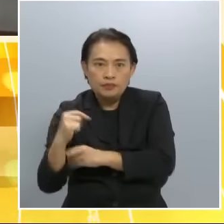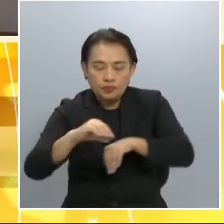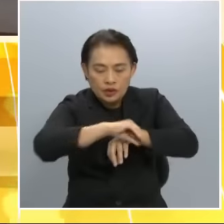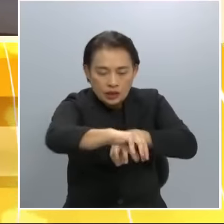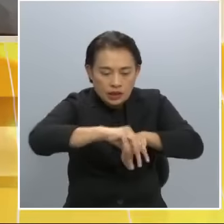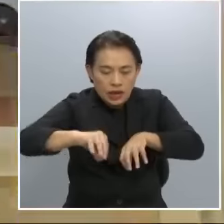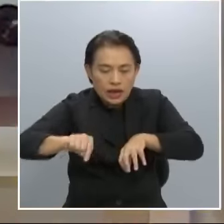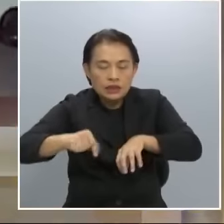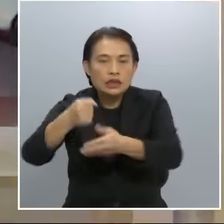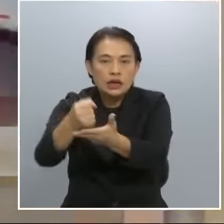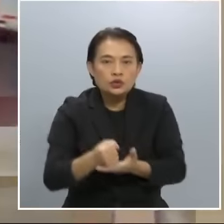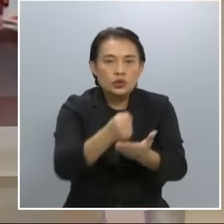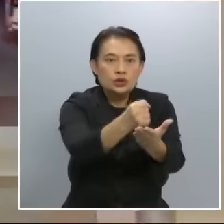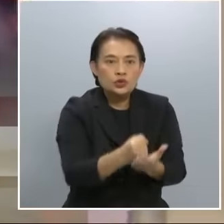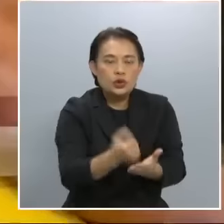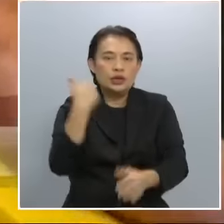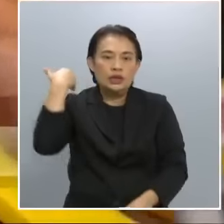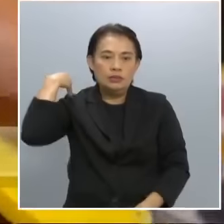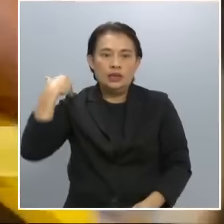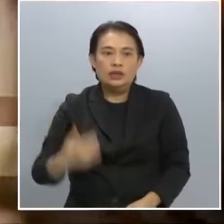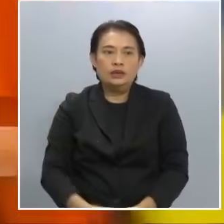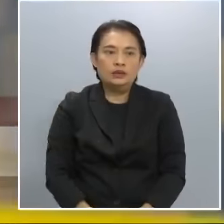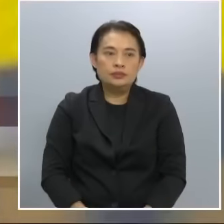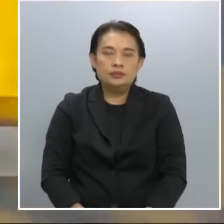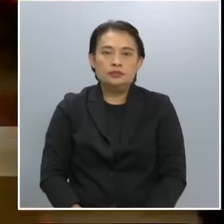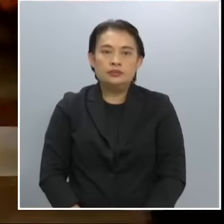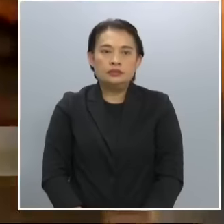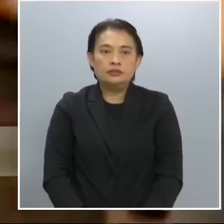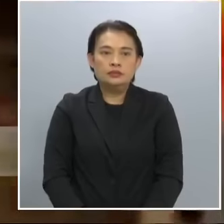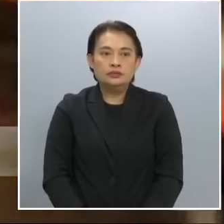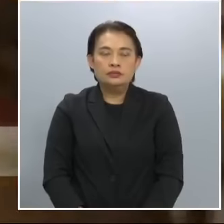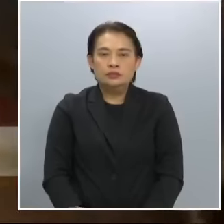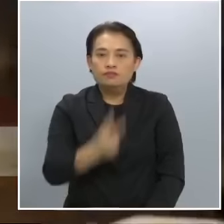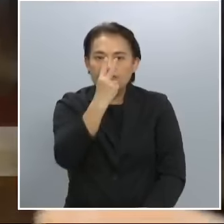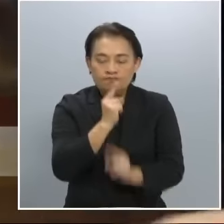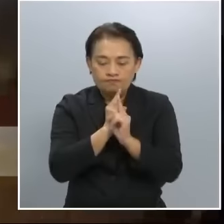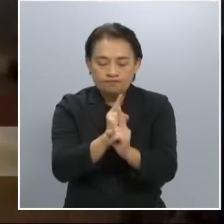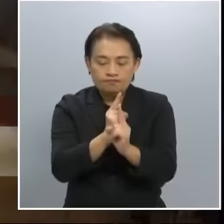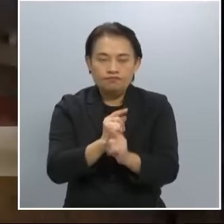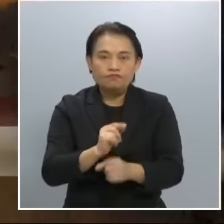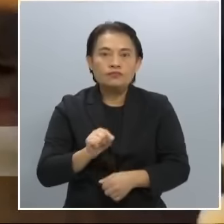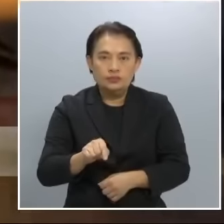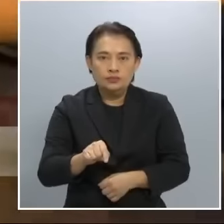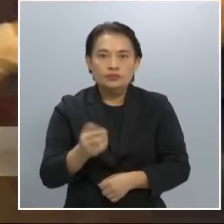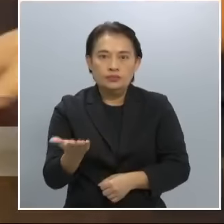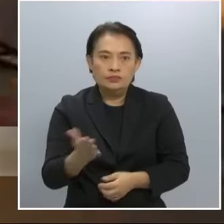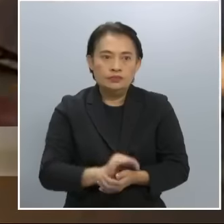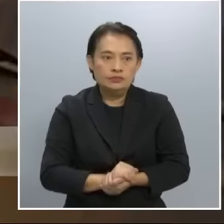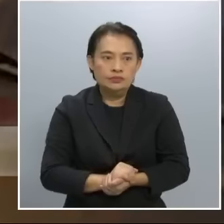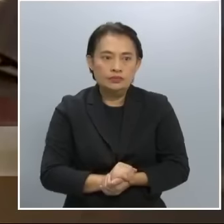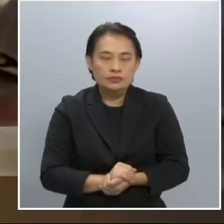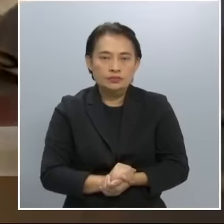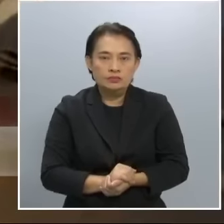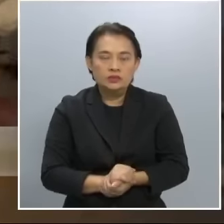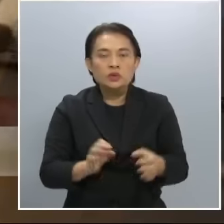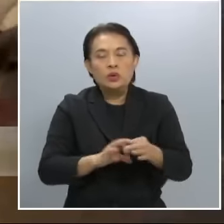หลือ นั่นแหละครับท่านผู้ชมเดี๋ยวเราติดตามความคืบหน้าโอ้โหผลจากการสู้ร